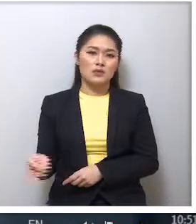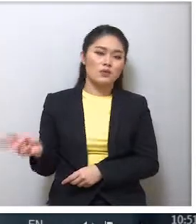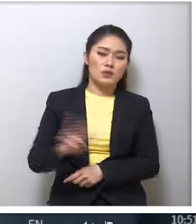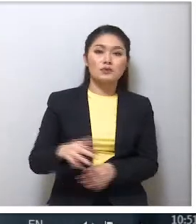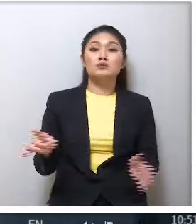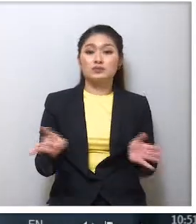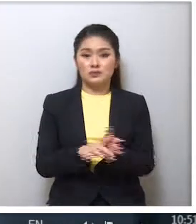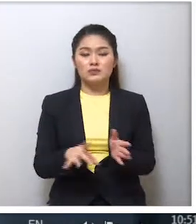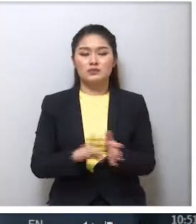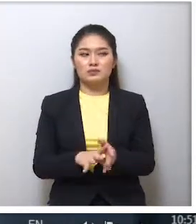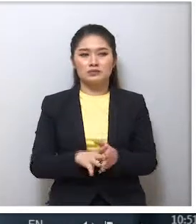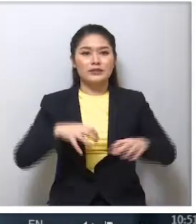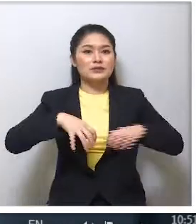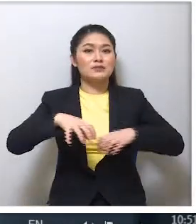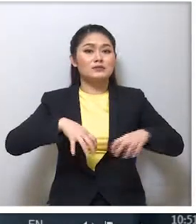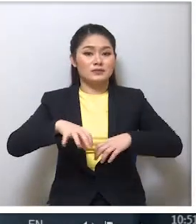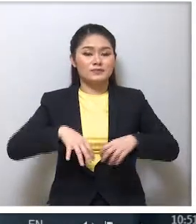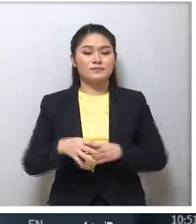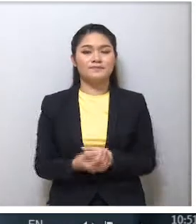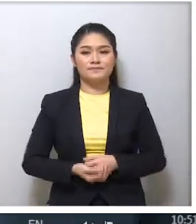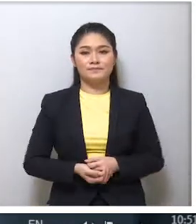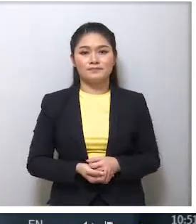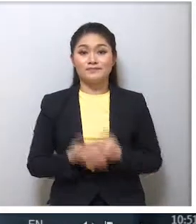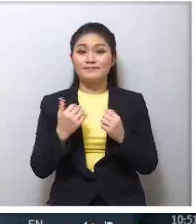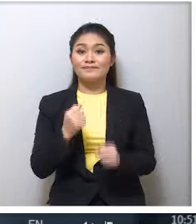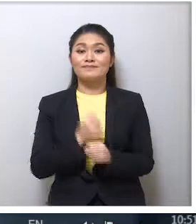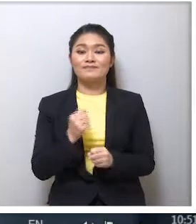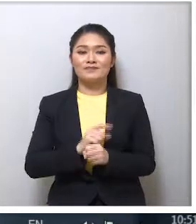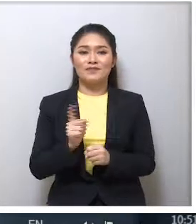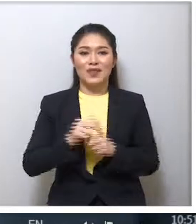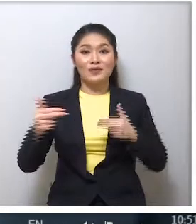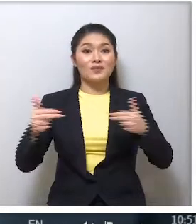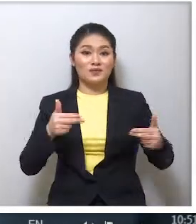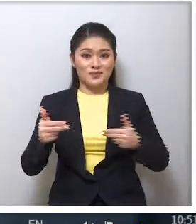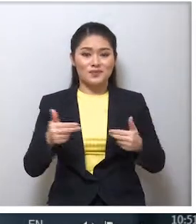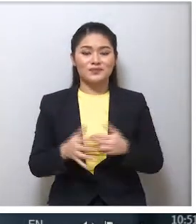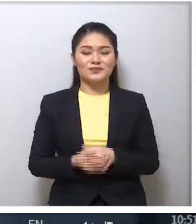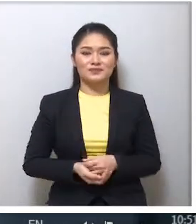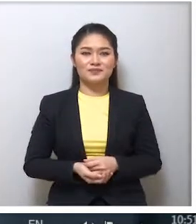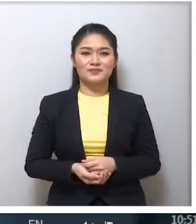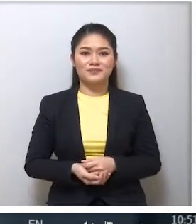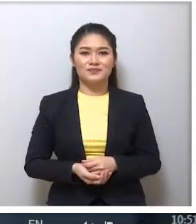รงนี้นะครับเป็นการจัดองค์ประกอบไว้นะเดี๋ยวเรามาใส่มุมกล้องกันนะครับ